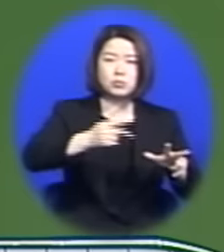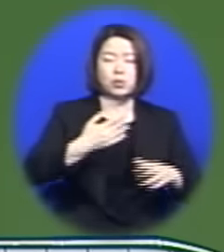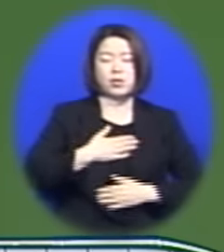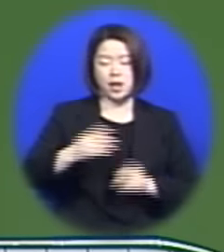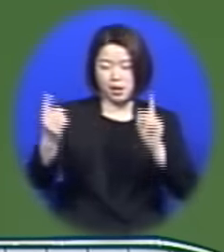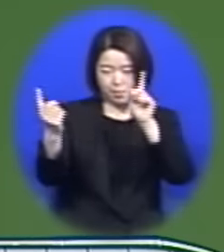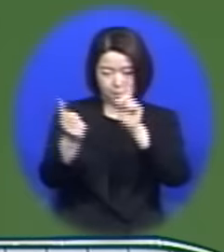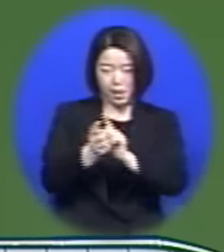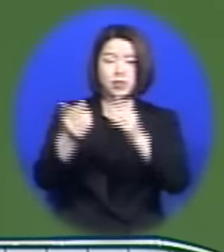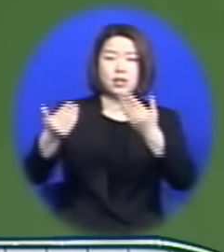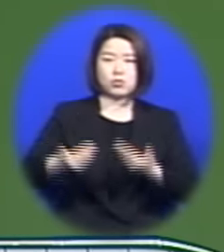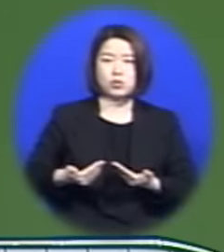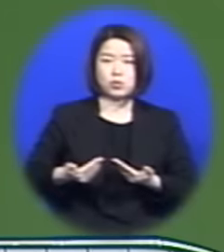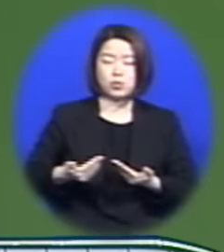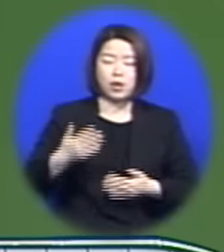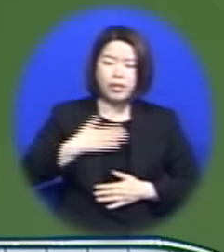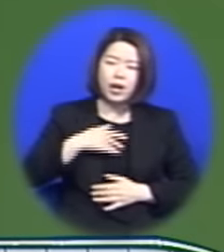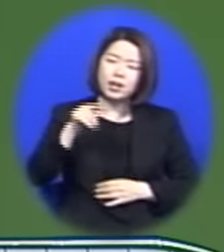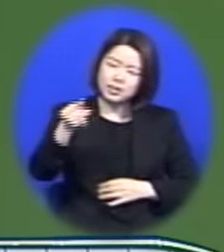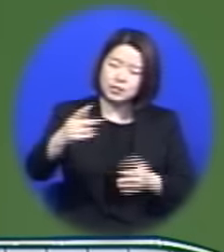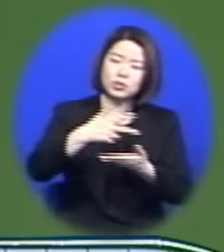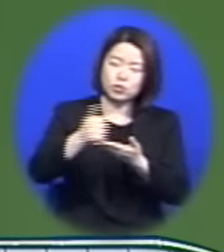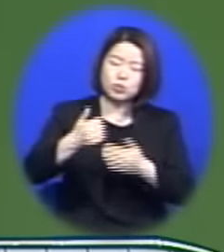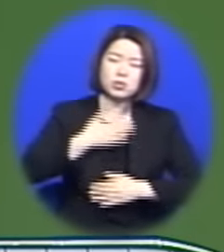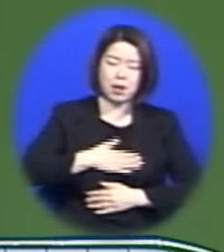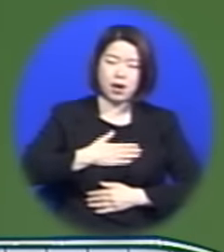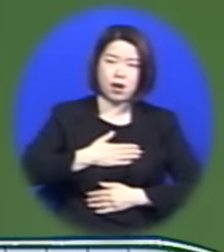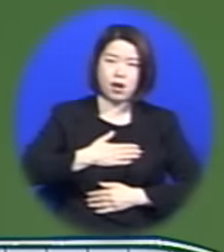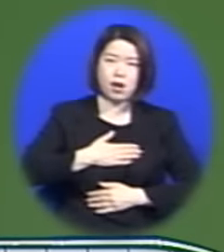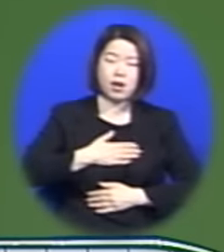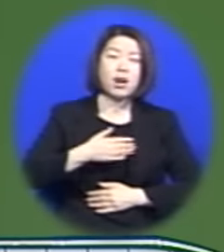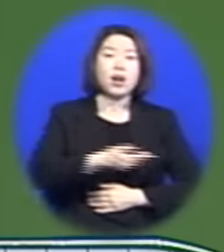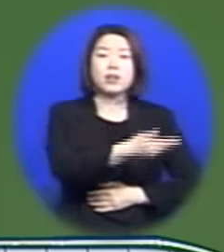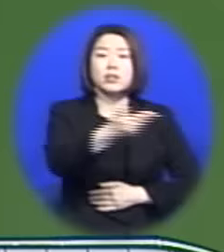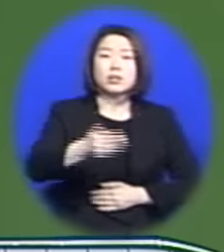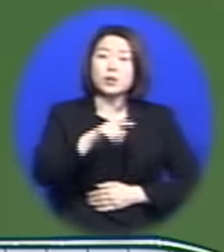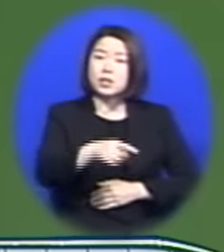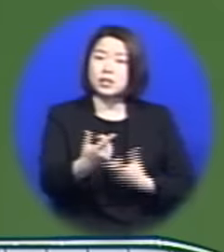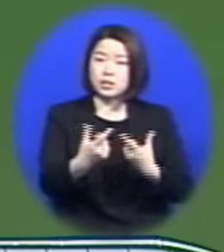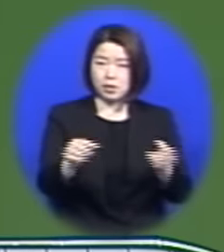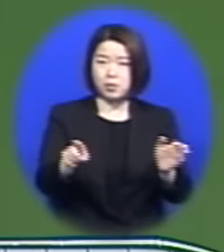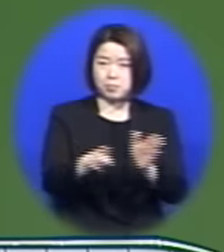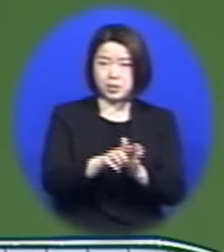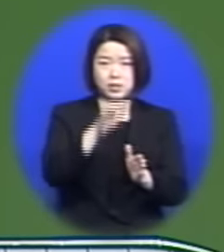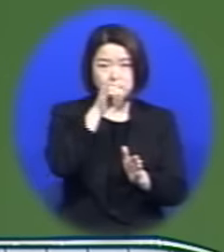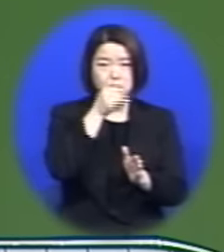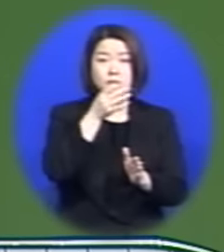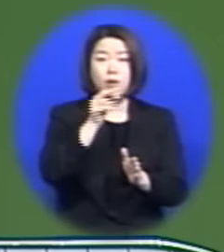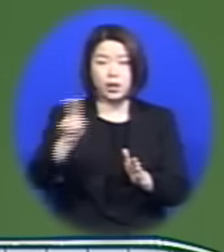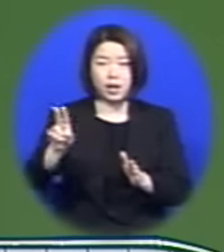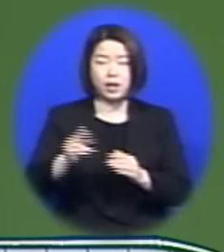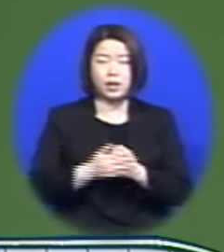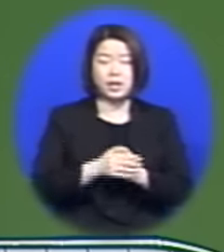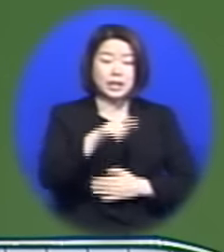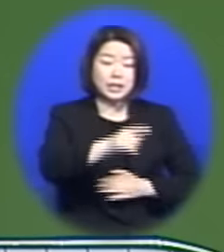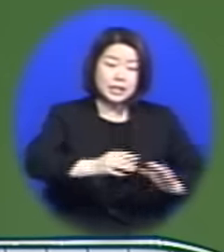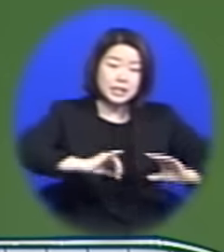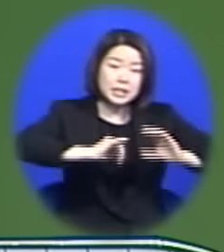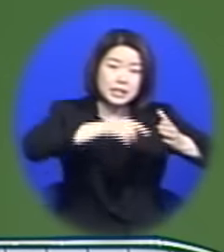주시고 내가 그 주님을 알고 여러분 이런 믿음이 있어야이